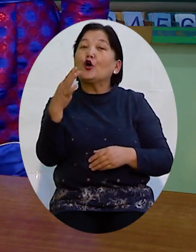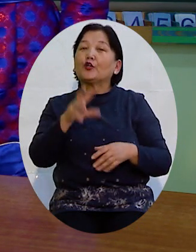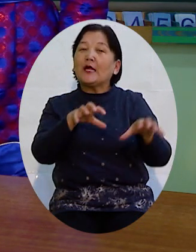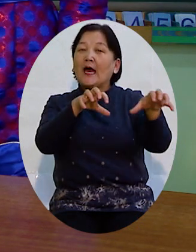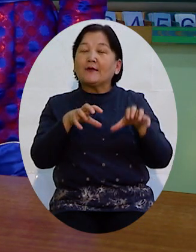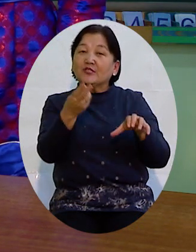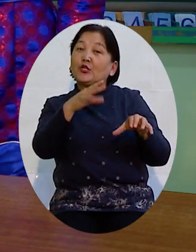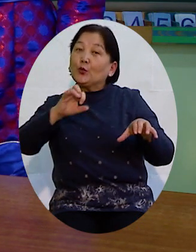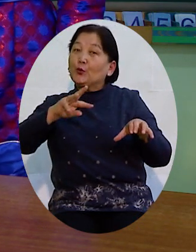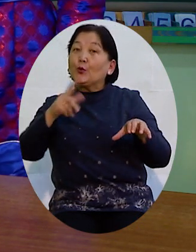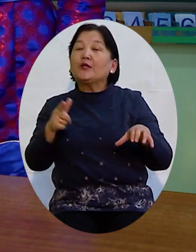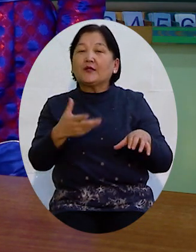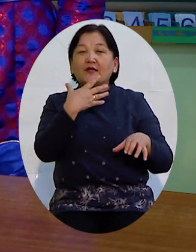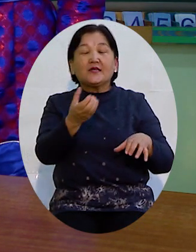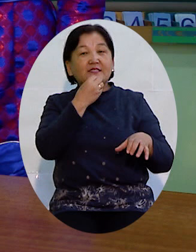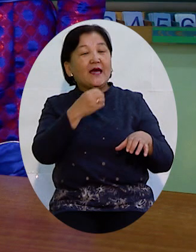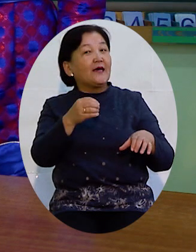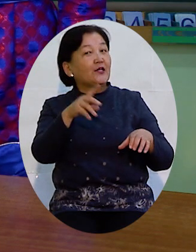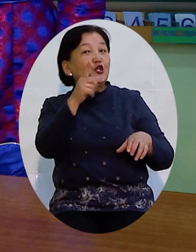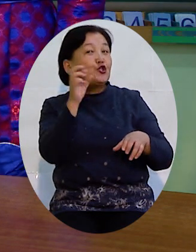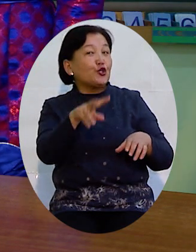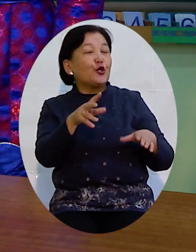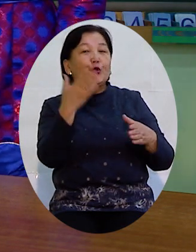дуул гэдэг сайхан зохиолыг уншия.